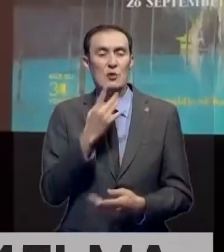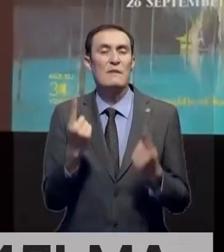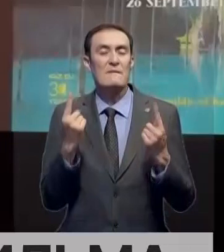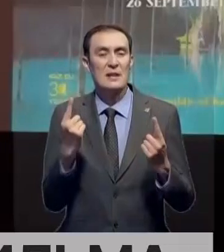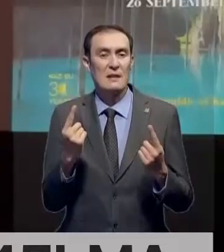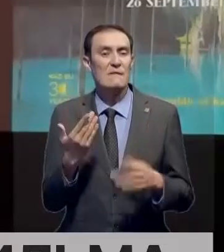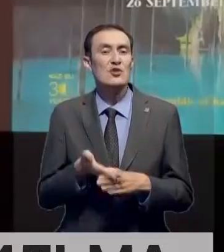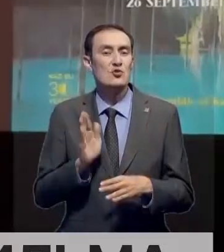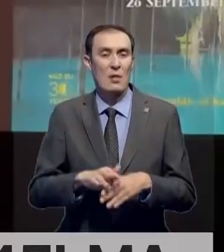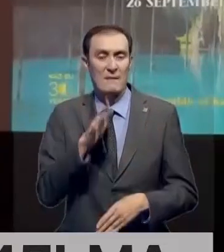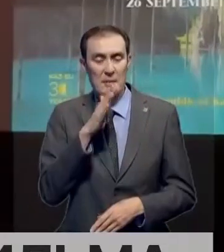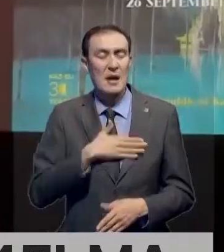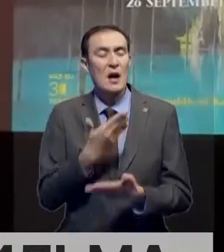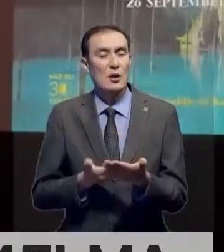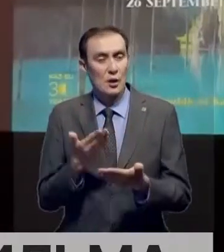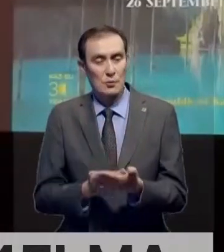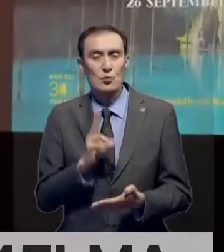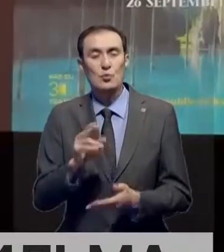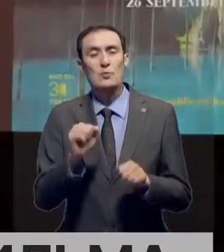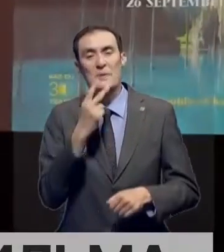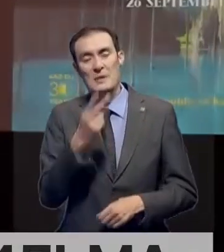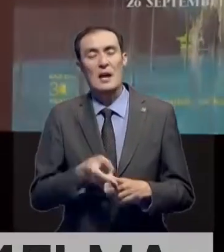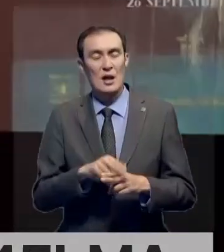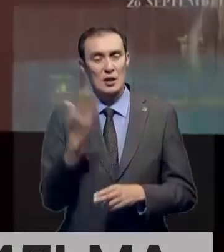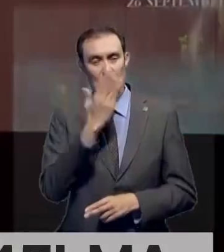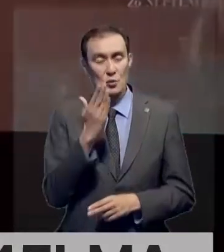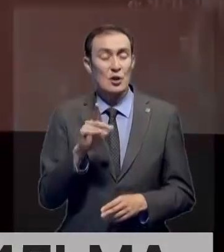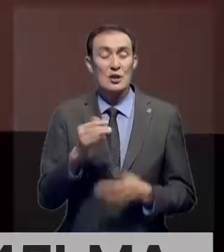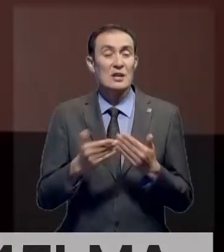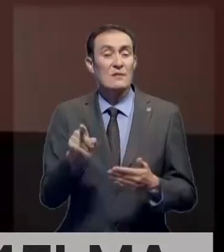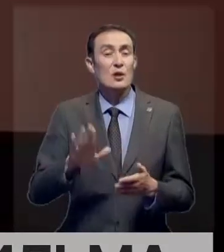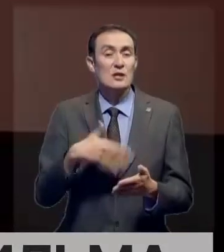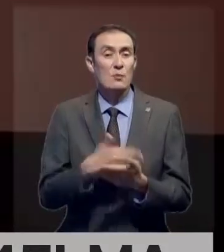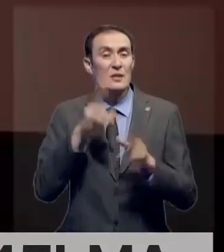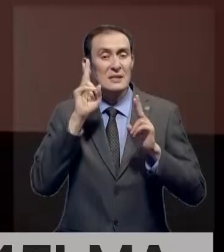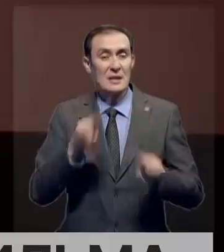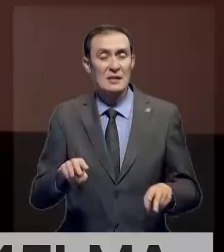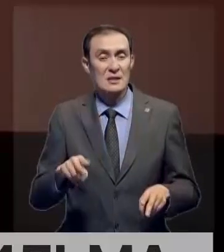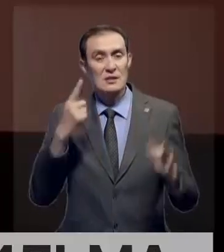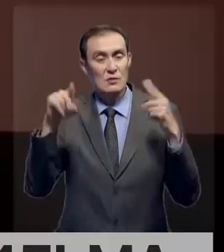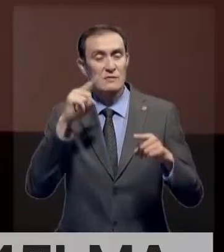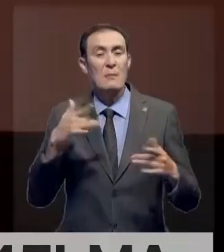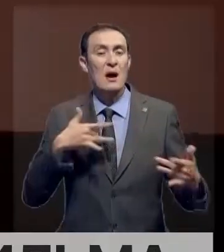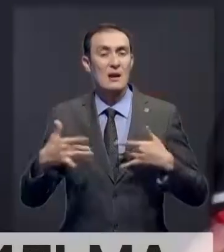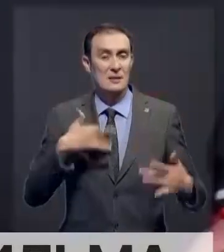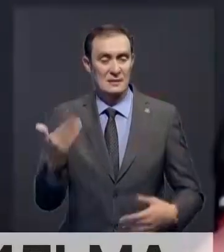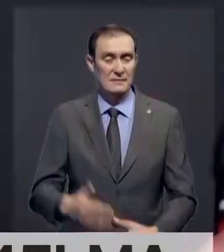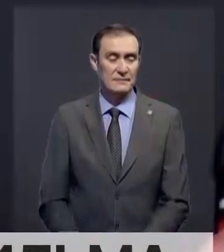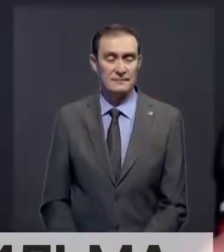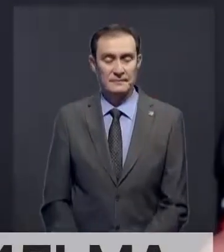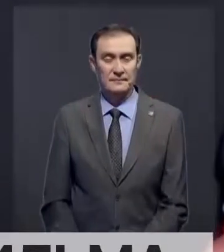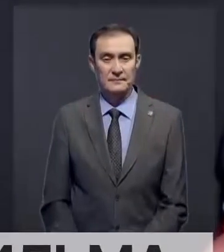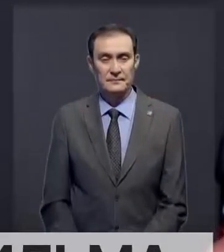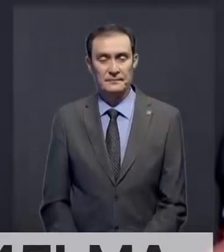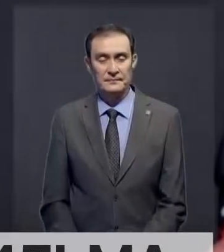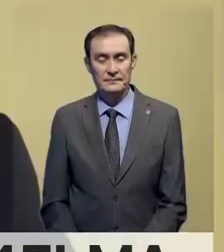великого в тяжелые времена. Я рекомендую всем посмотреть это кино, даже если вы до сих пор не знакомы с творчеством артистов. It's a very